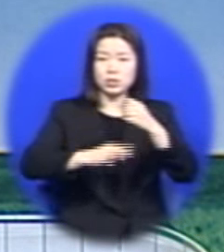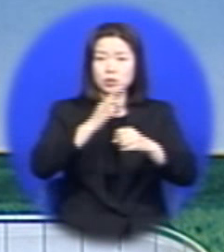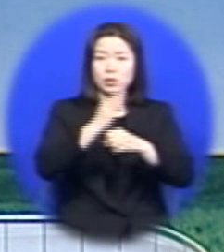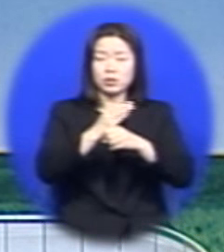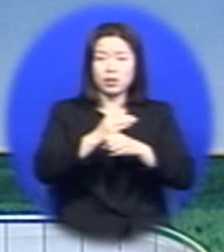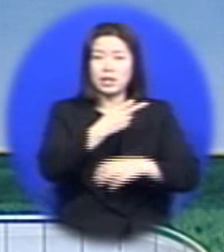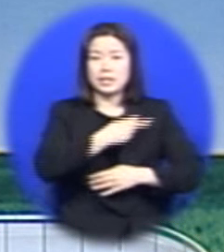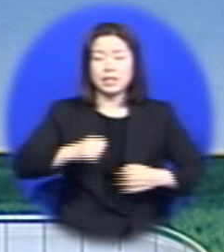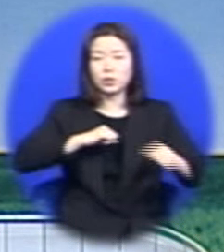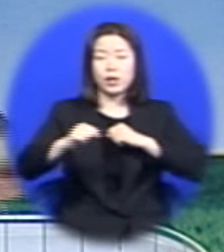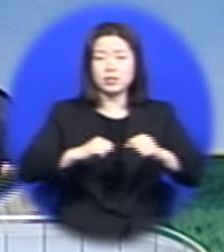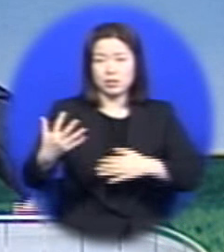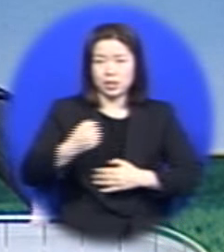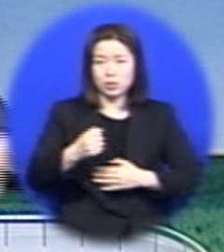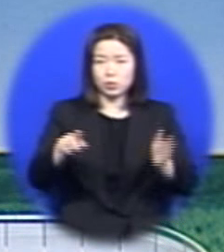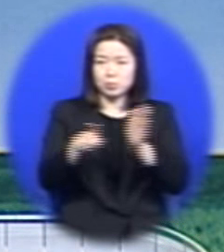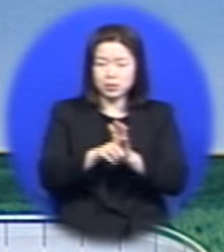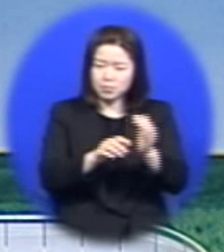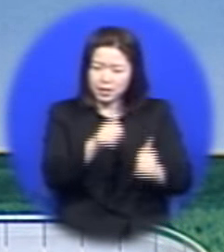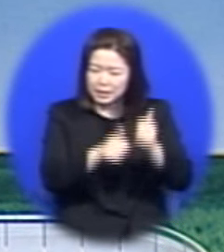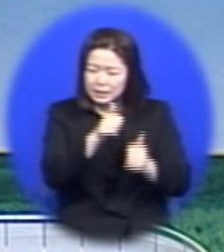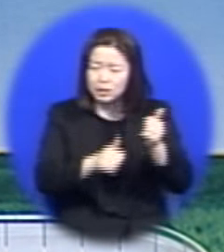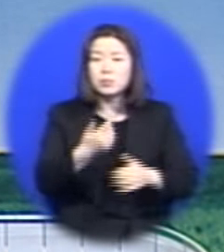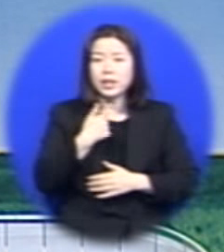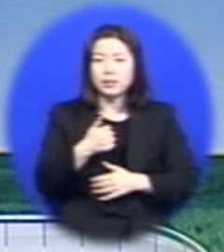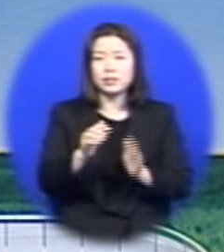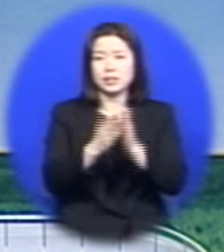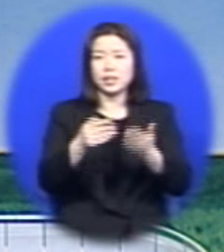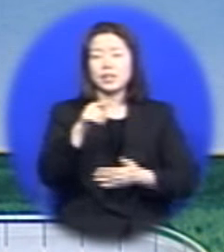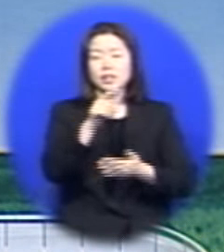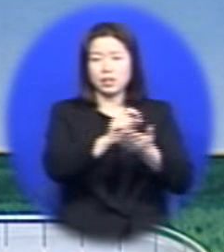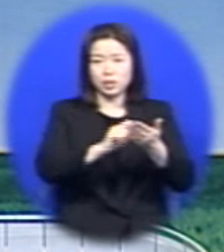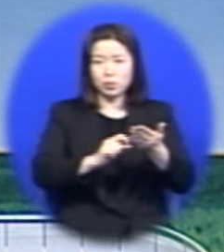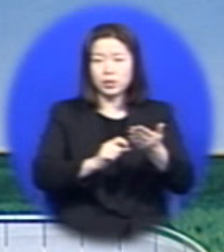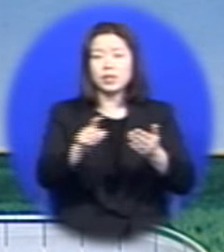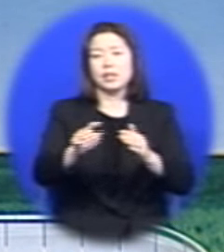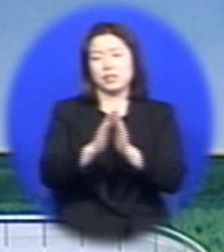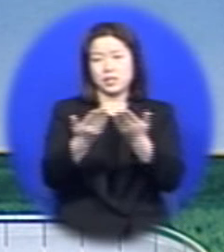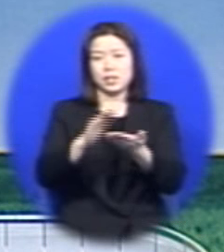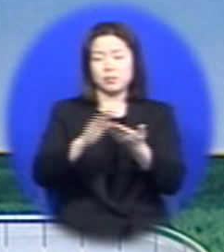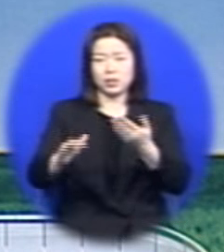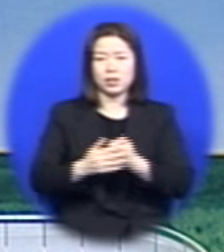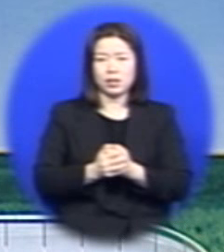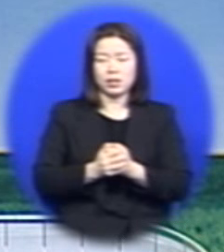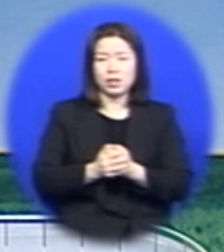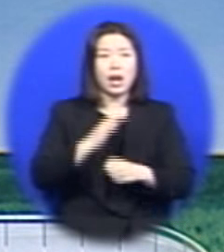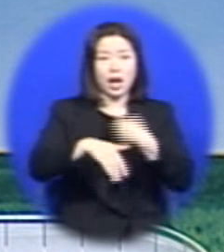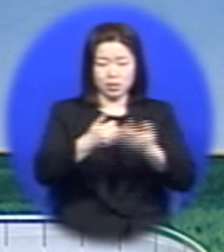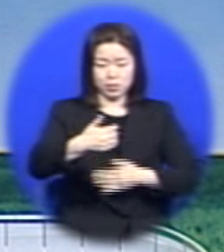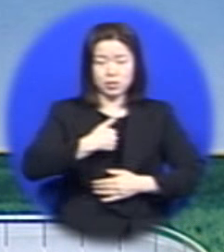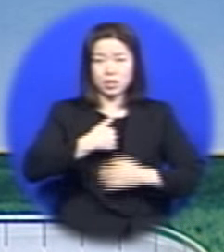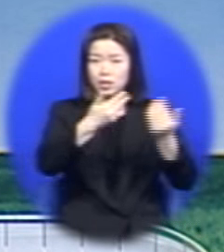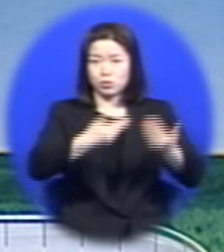가지고 믿음의 실험을 했던 기록이 그 책이에요. 하나님께서 저에게 주셨던 것은